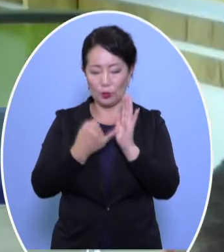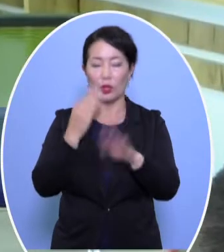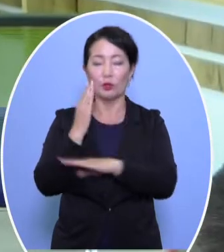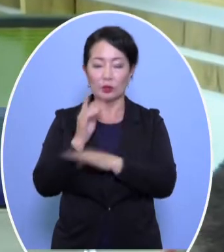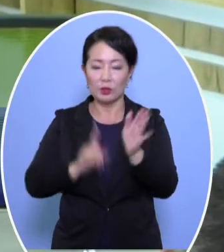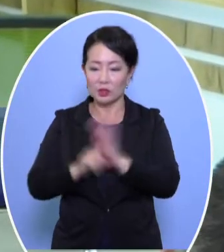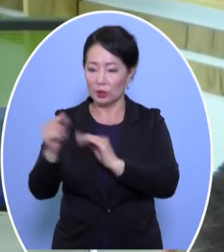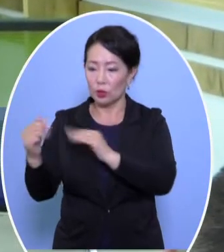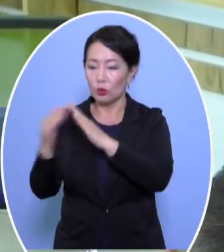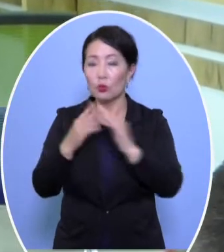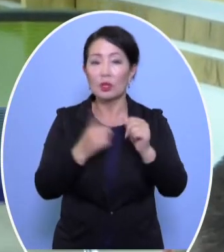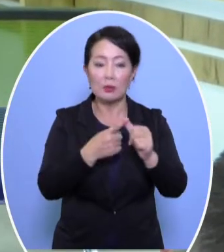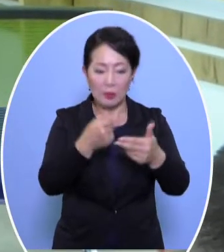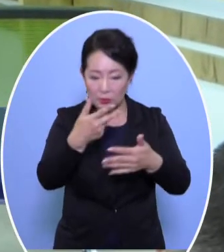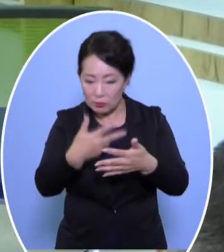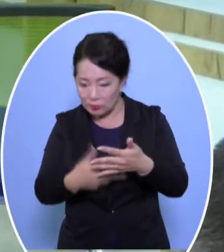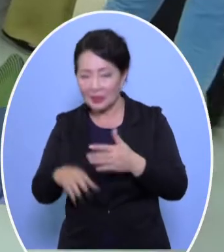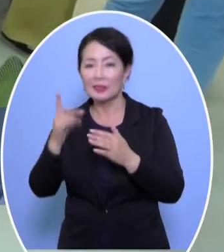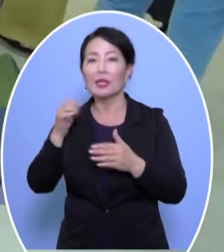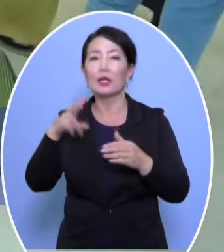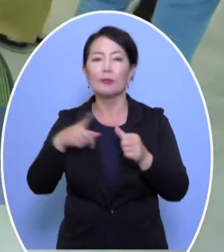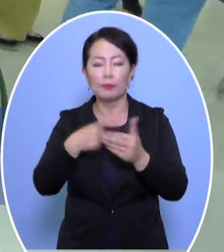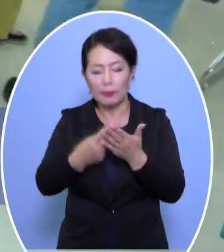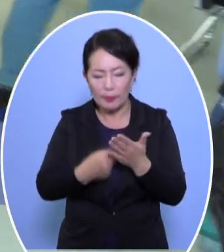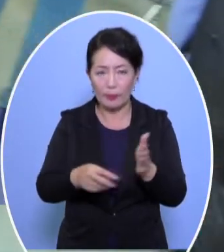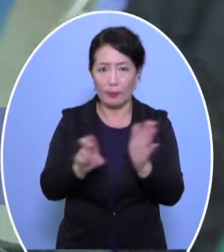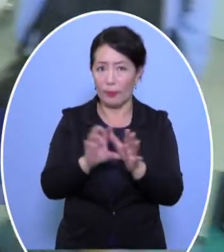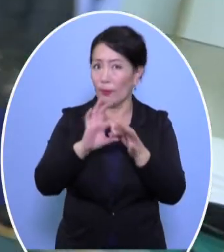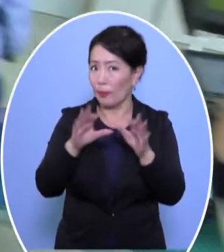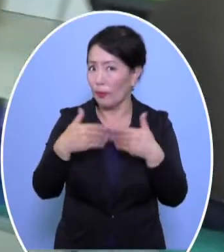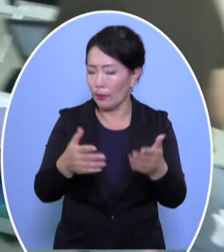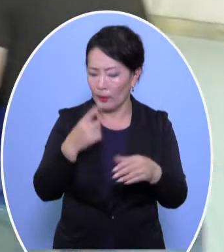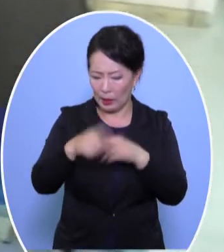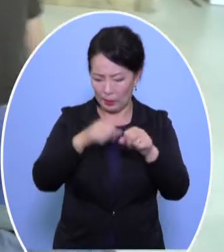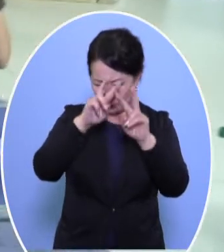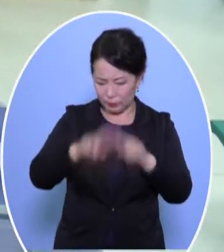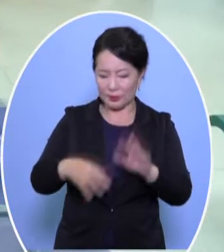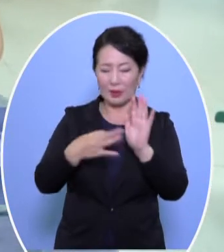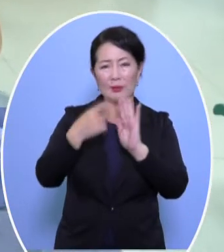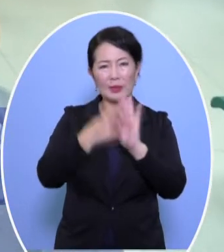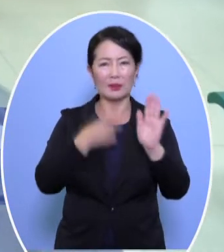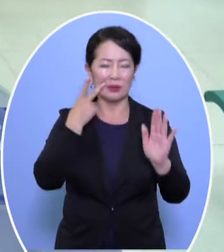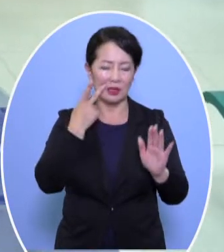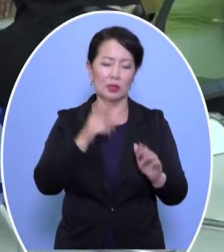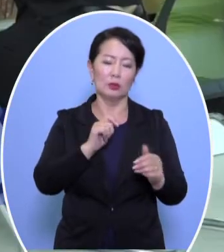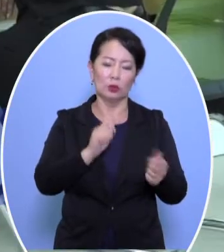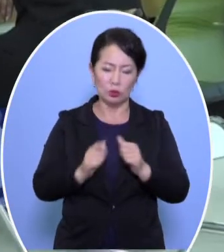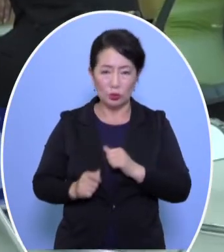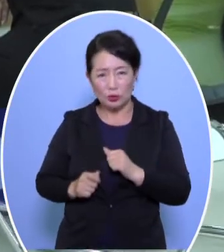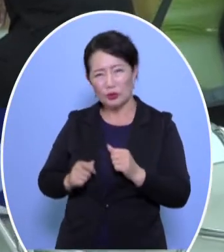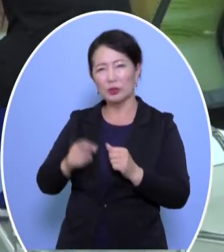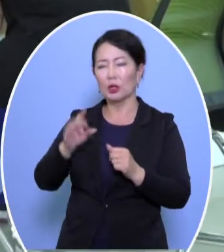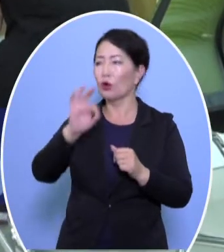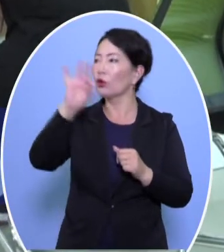өдрөөс эхлээд шилж төлөвлөгөөний бүртгэлийг цахимаар бүртгүүлэх юм боломжийг болов нээж гисэн байгаа. Жил бүр 8 дугаар сард бол харьцангуй шилж төлөвлөгөөний бүртгэл